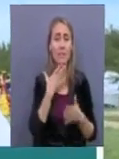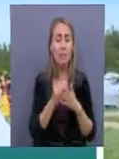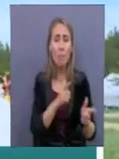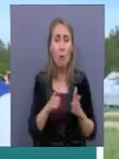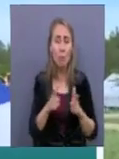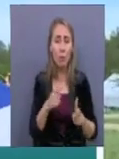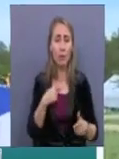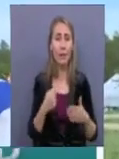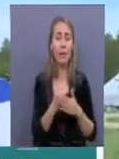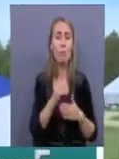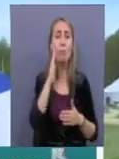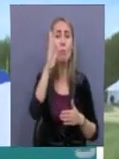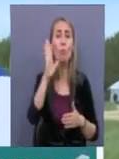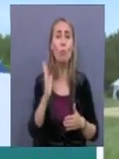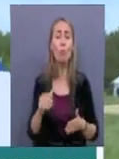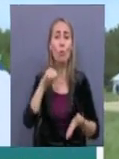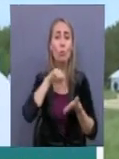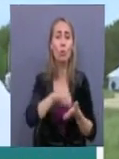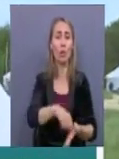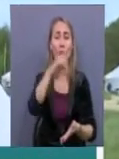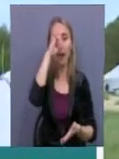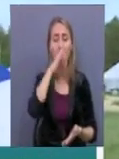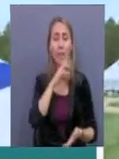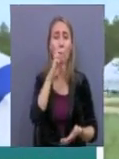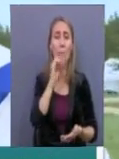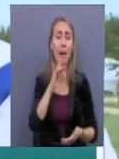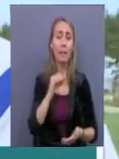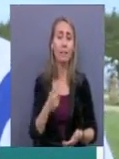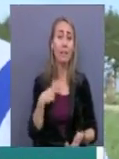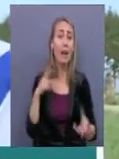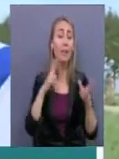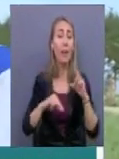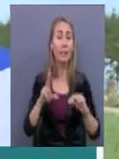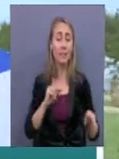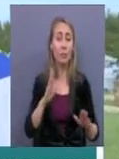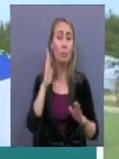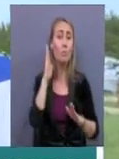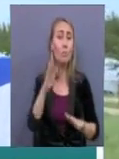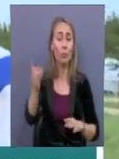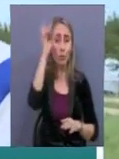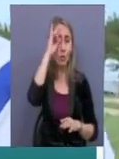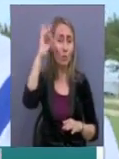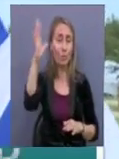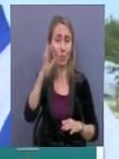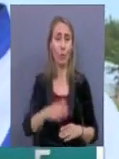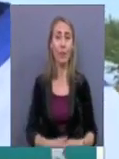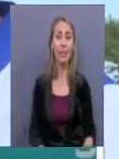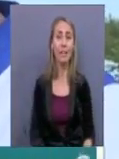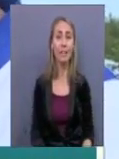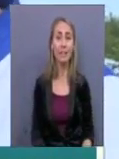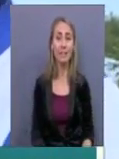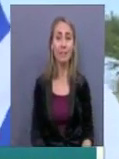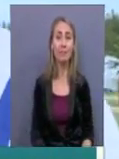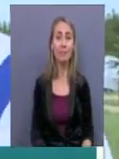үйреткенін жаңа бізге білген кішкентай кезімізден терге сіңіріп етімізге үйретіп келген соның бәрін ақыл кеңесін